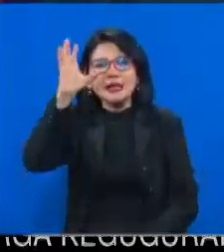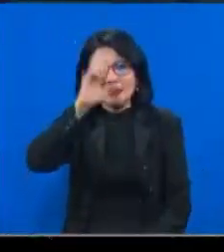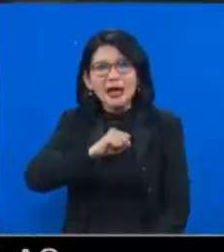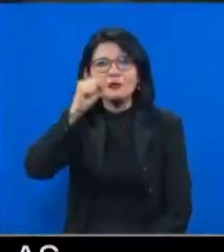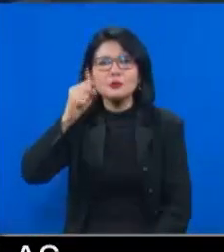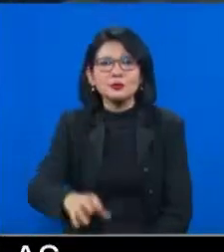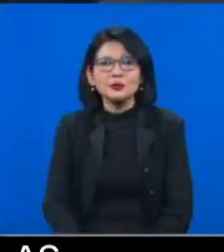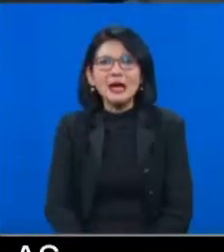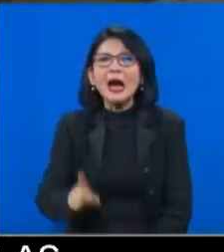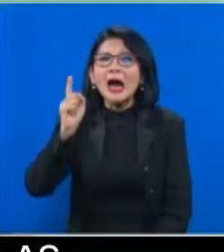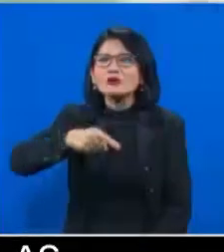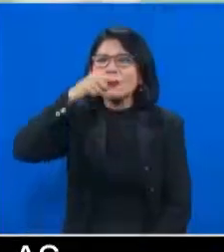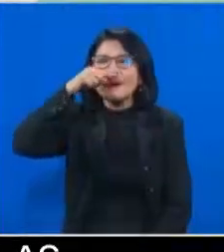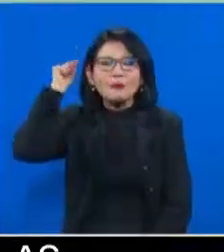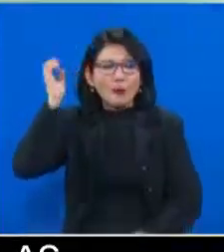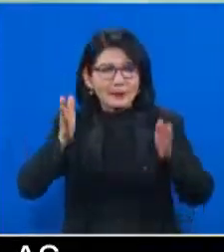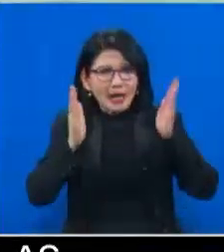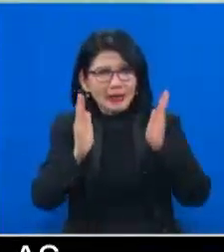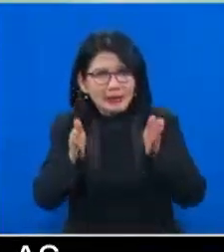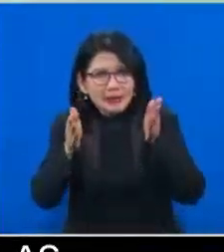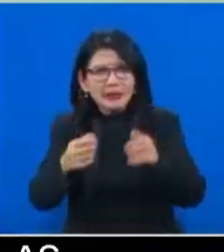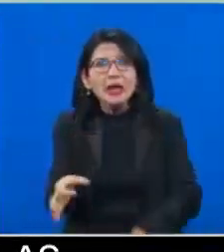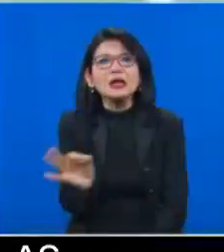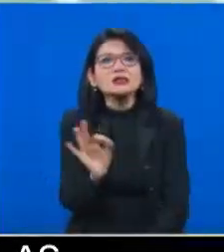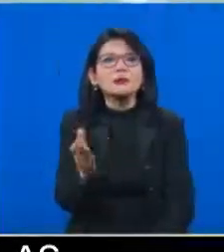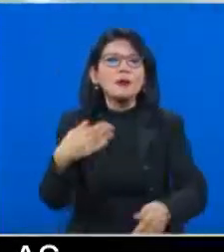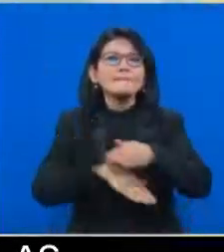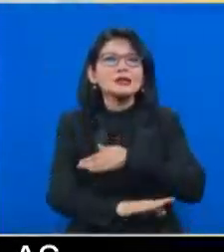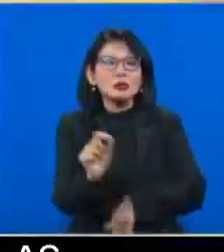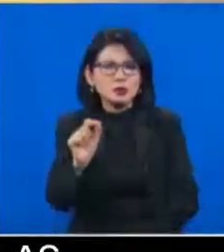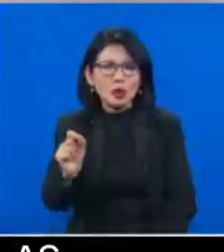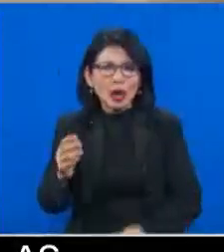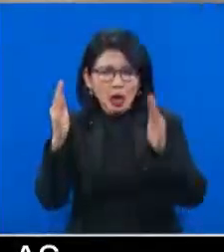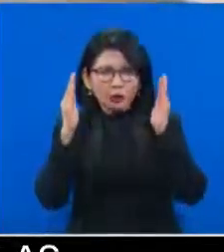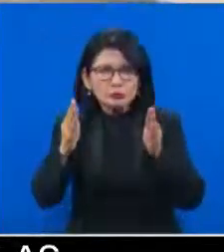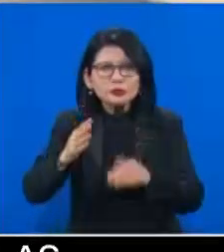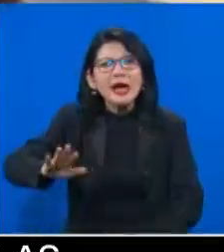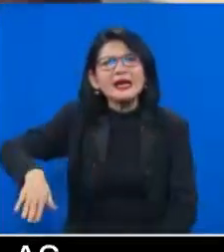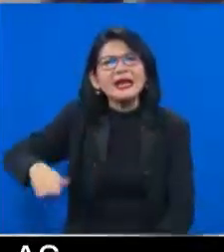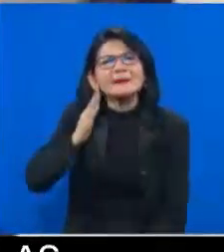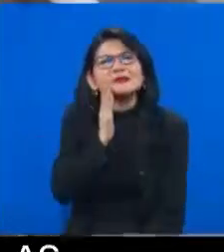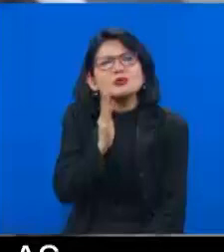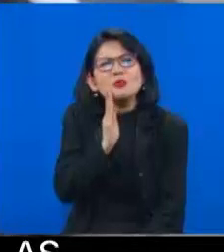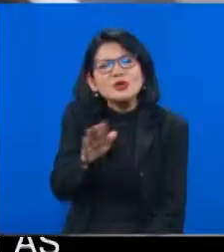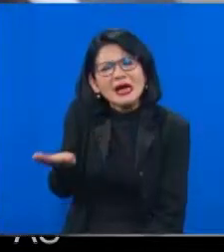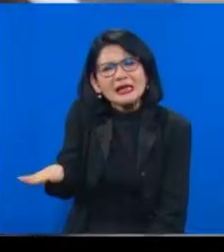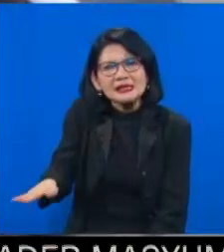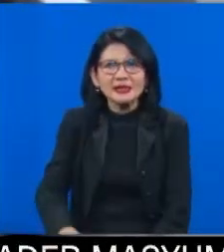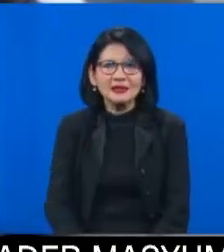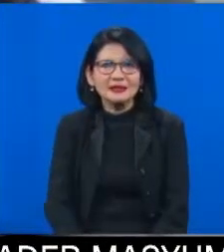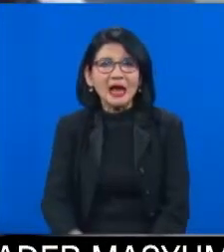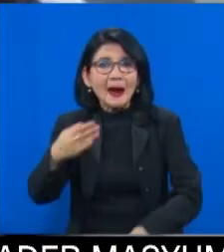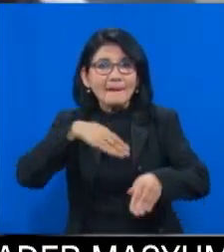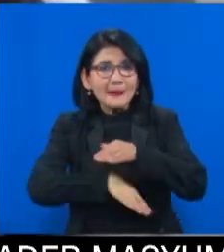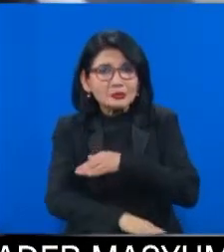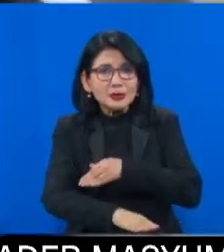perlu diperhatikan orang tua sebelum menyekolahkan anak, khususnya anak-anak di usia dini. Memasukkan anak